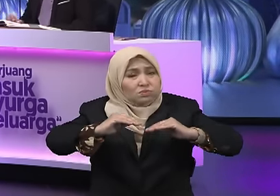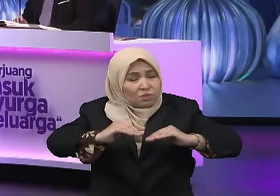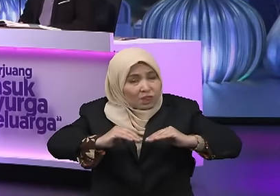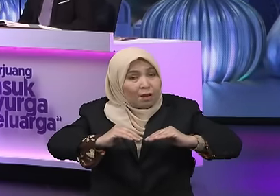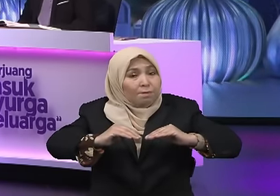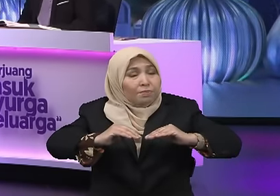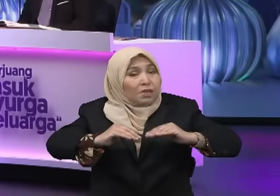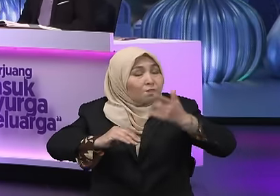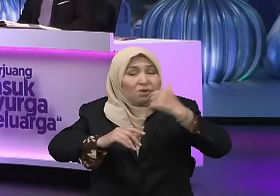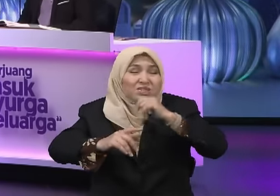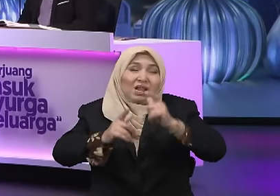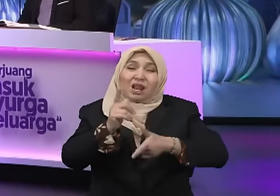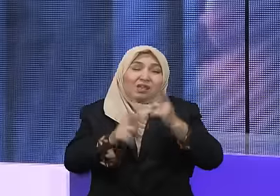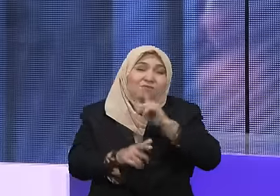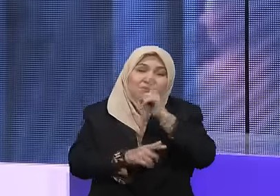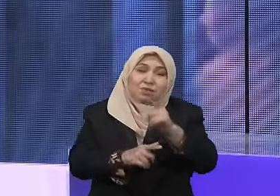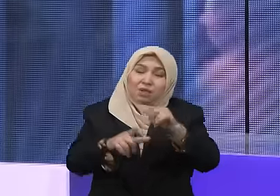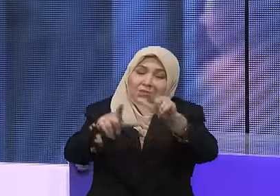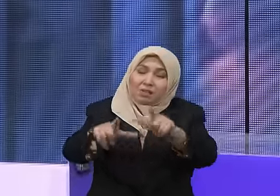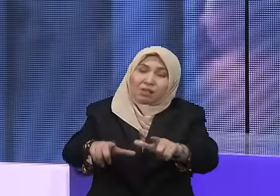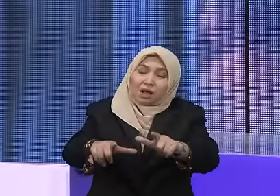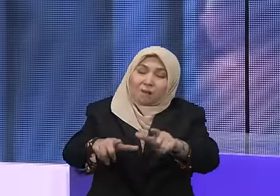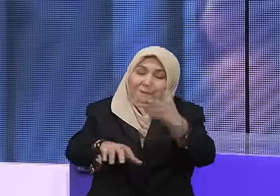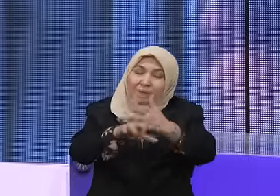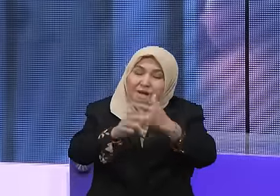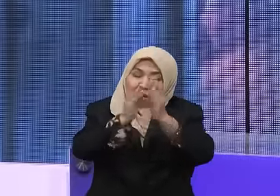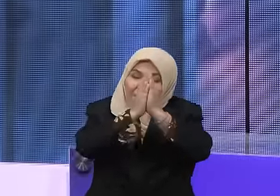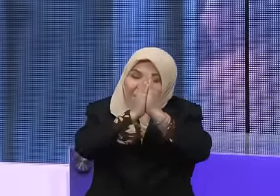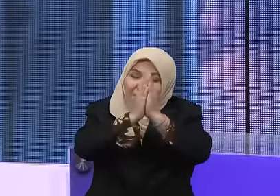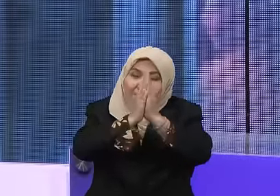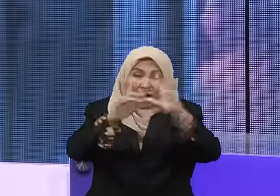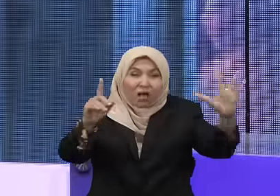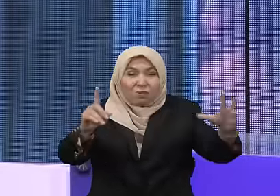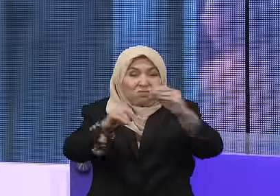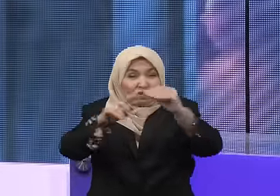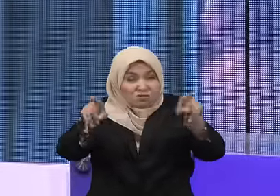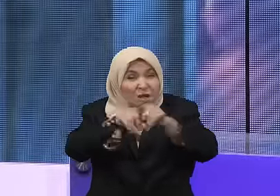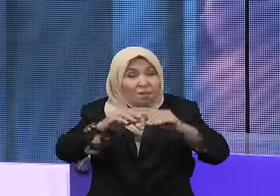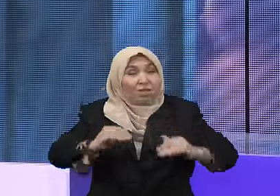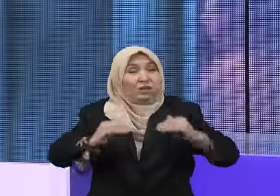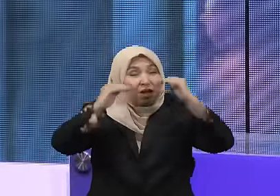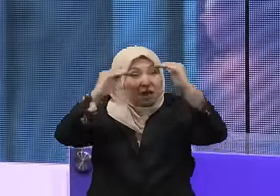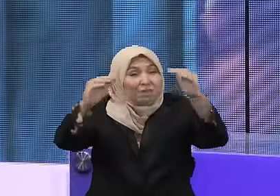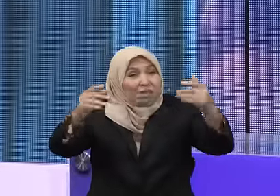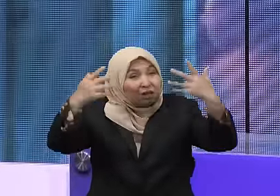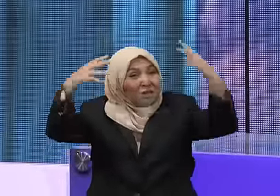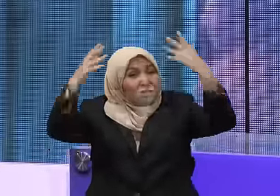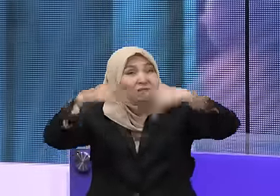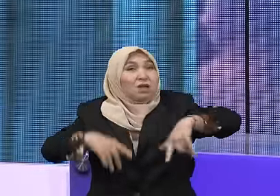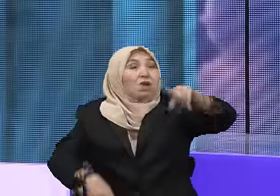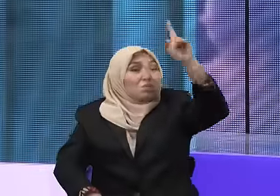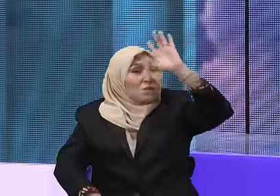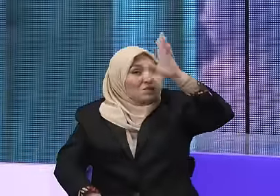kerana tak layak sebenarnya meletakkan berhala, makhluk ini, sama tahap dengan kehebatan Allah pencipta